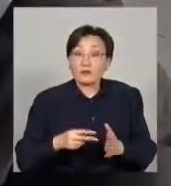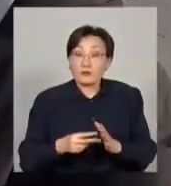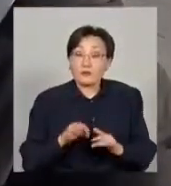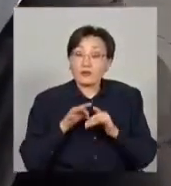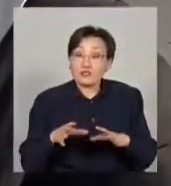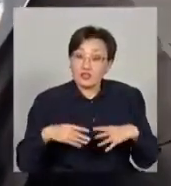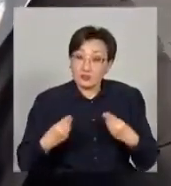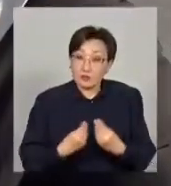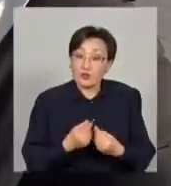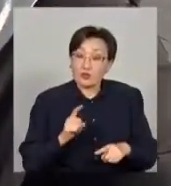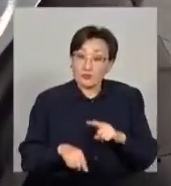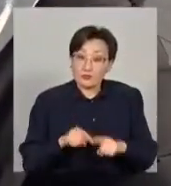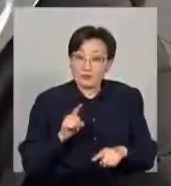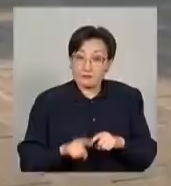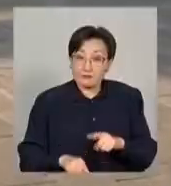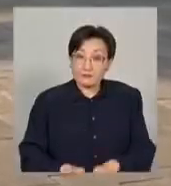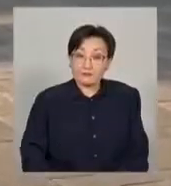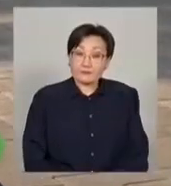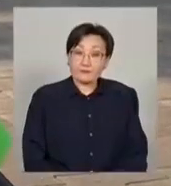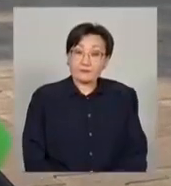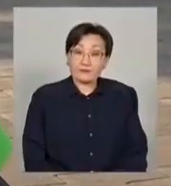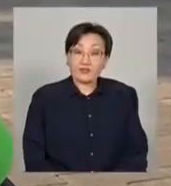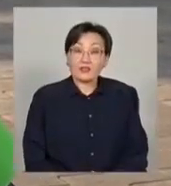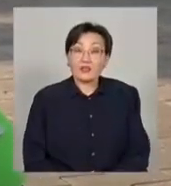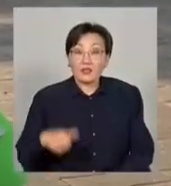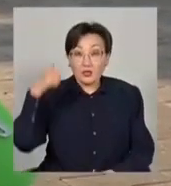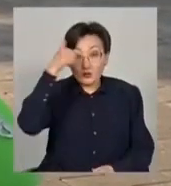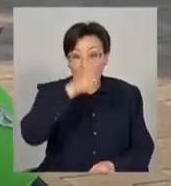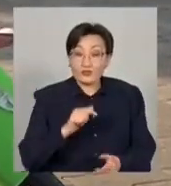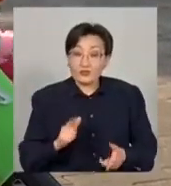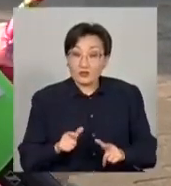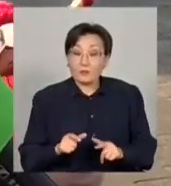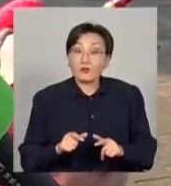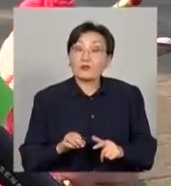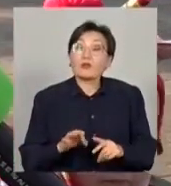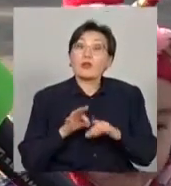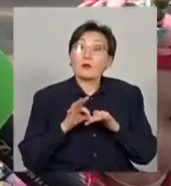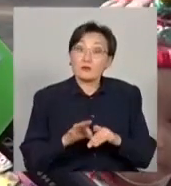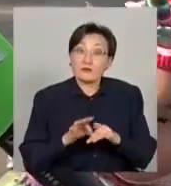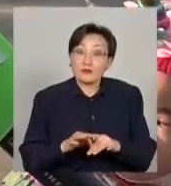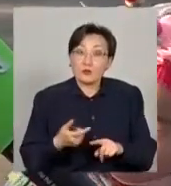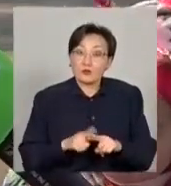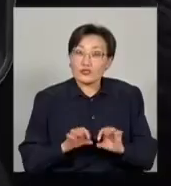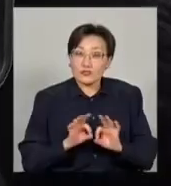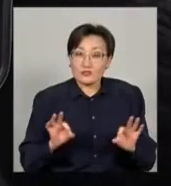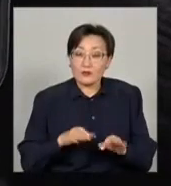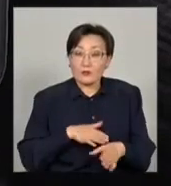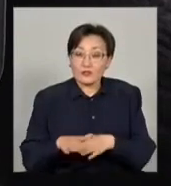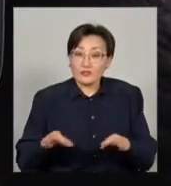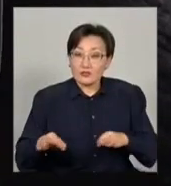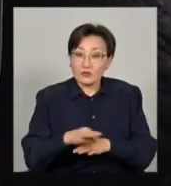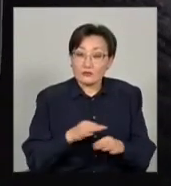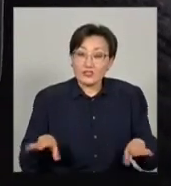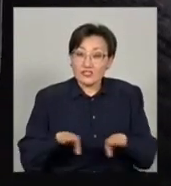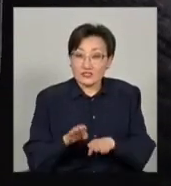родственниками, близкими. С наступающим вас! Год на самом деле прошел мега круто. В этом году реализовали классный проект. Закрыли